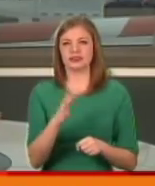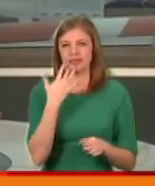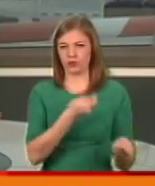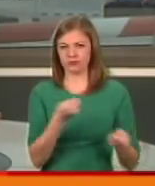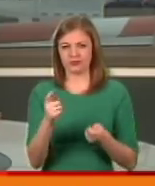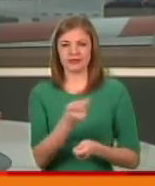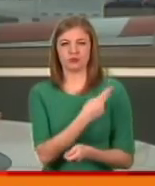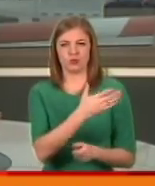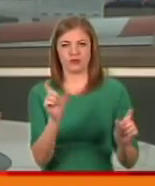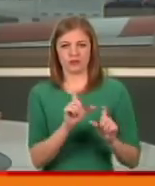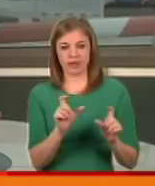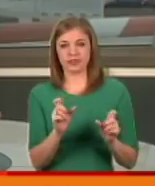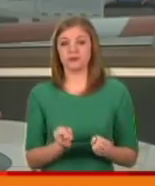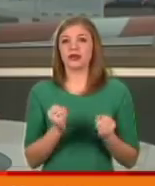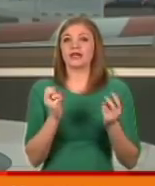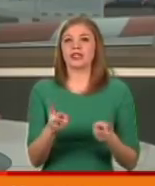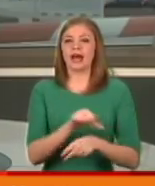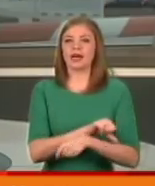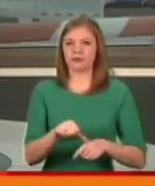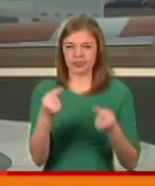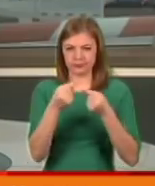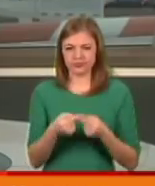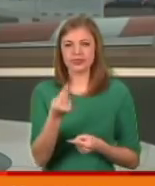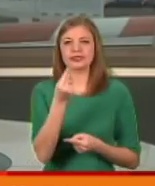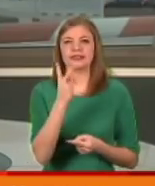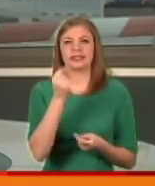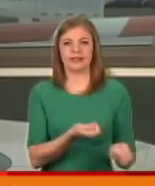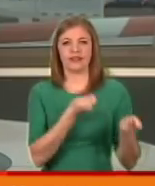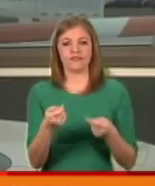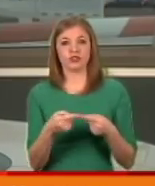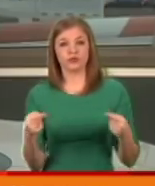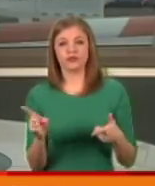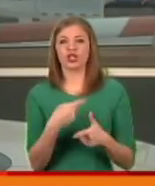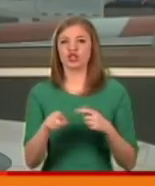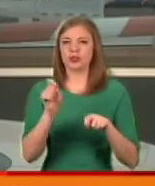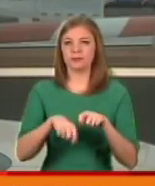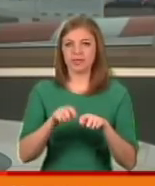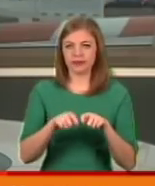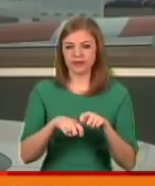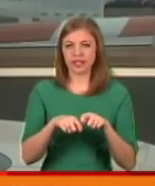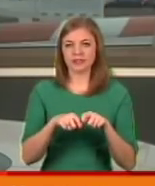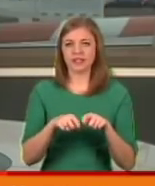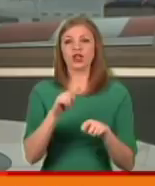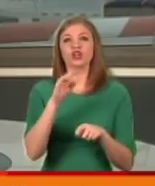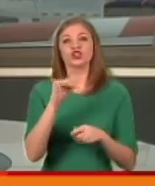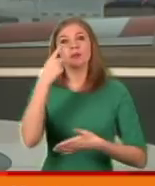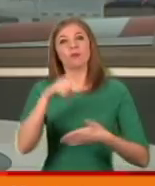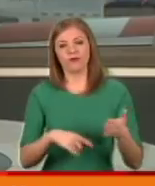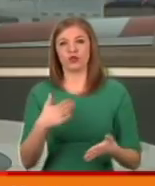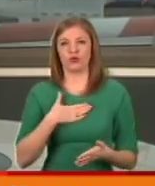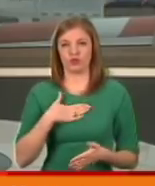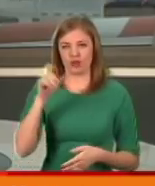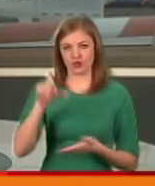з польських магазинів? Як митники звіряють ціни на ввезені товари? І чи перевірять вони, і, вірніше, чи повірять нашому